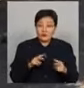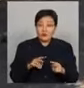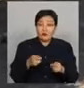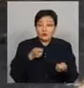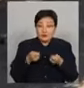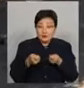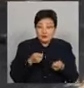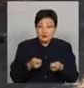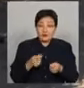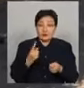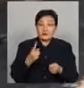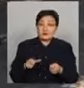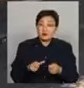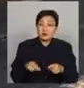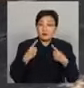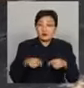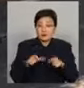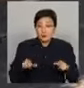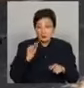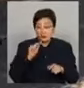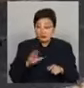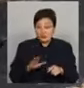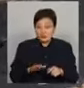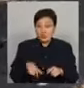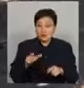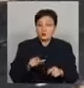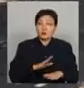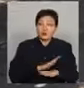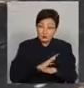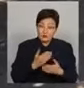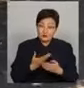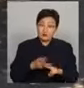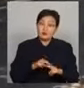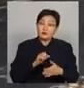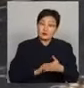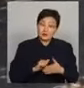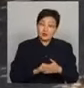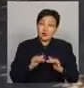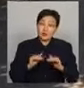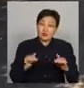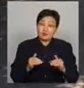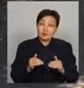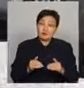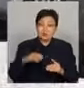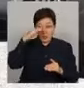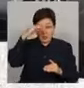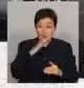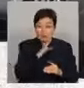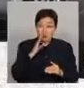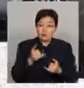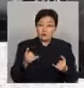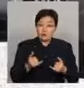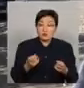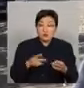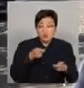мына жолдарда. Басқа адамға кінәлі жоқ адам өліп жатыр. Сол үшін, балалар үшін, ата-ана үшін